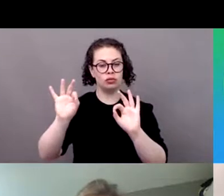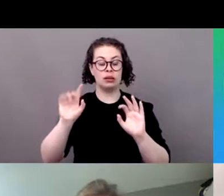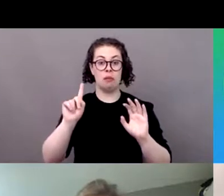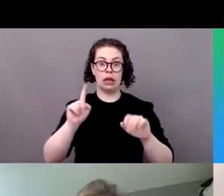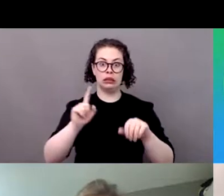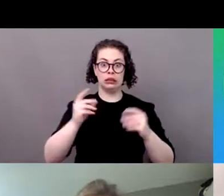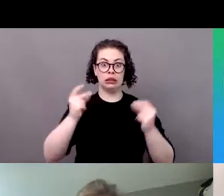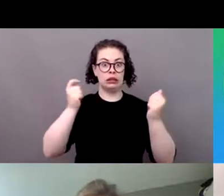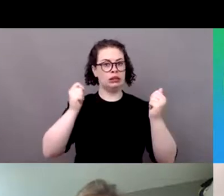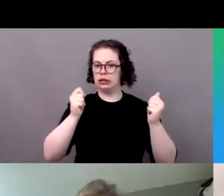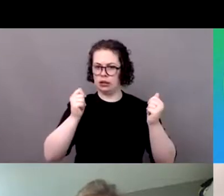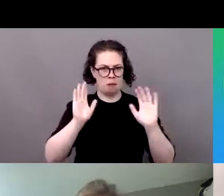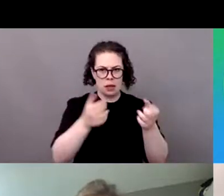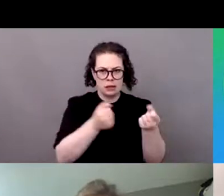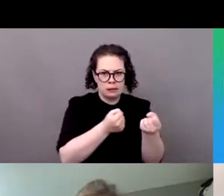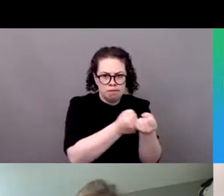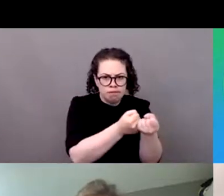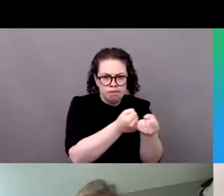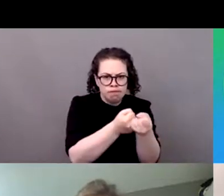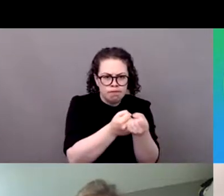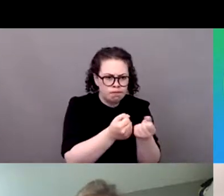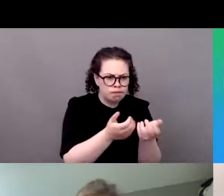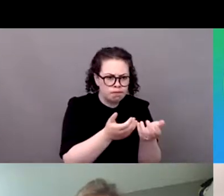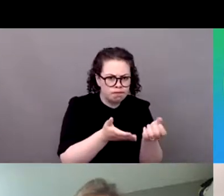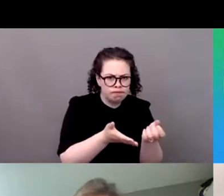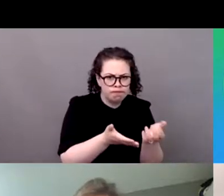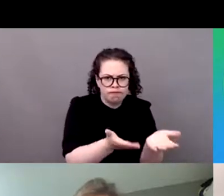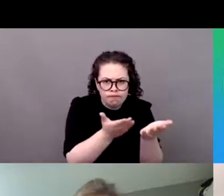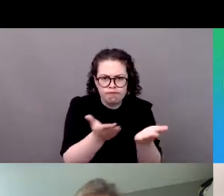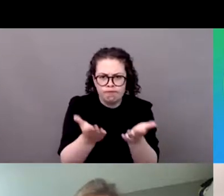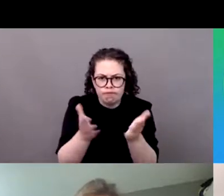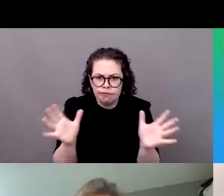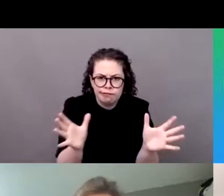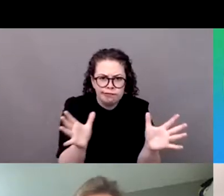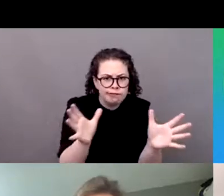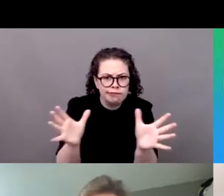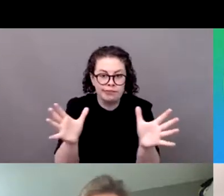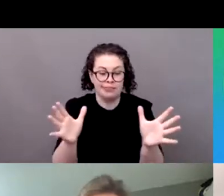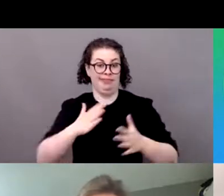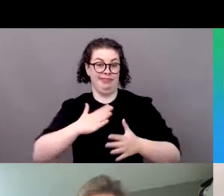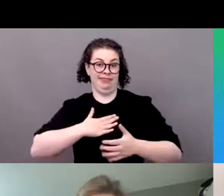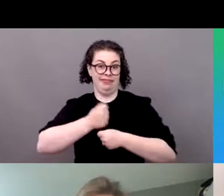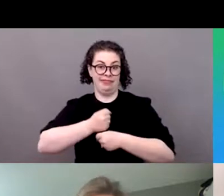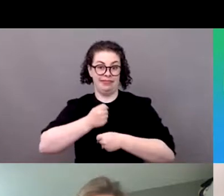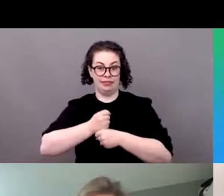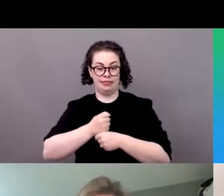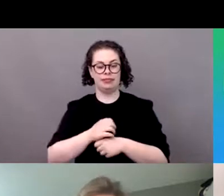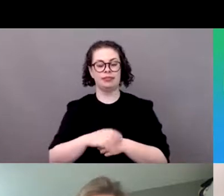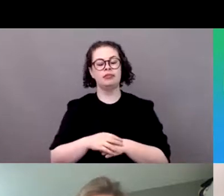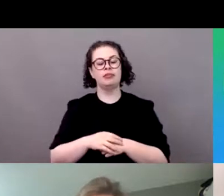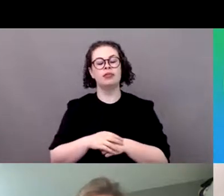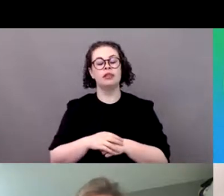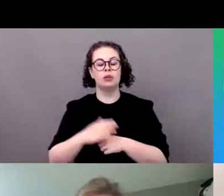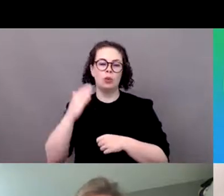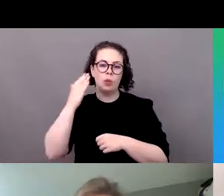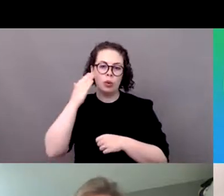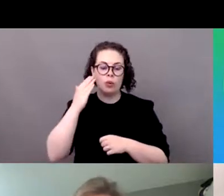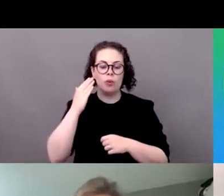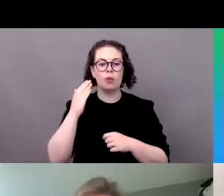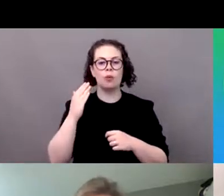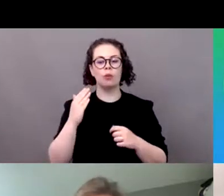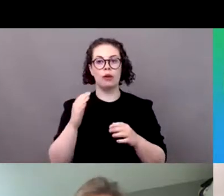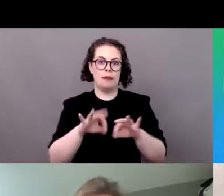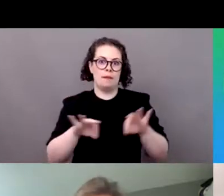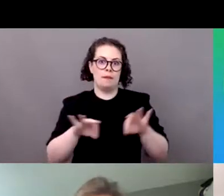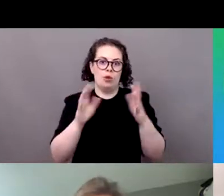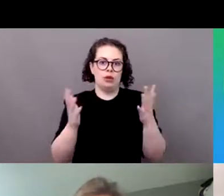jours sur le développement de dynamiques, de synergies communes, de partenariats stratégiques, que bien